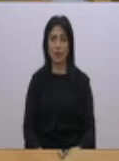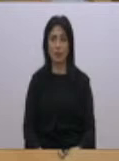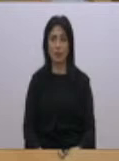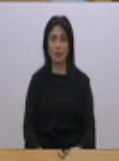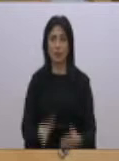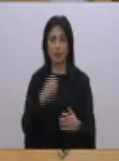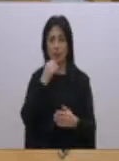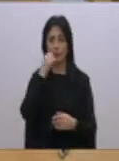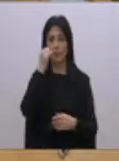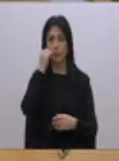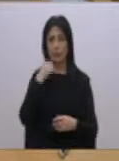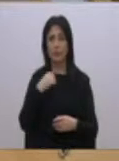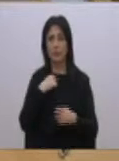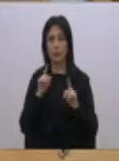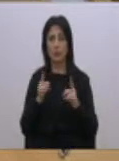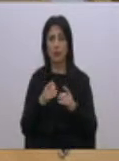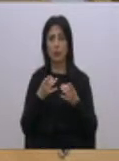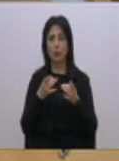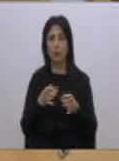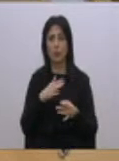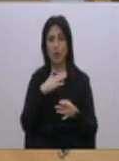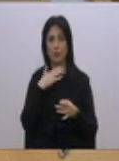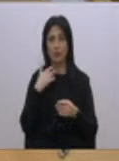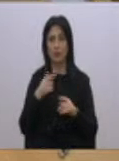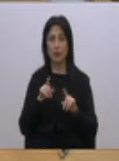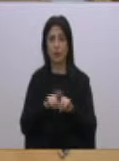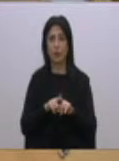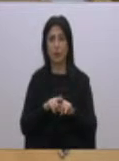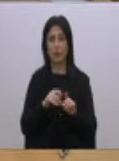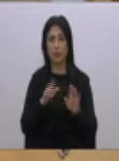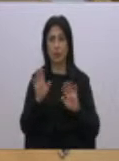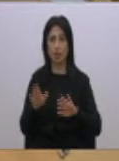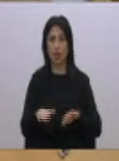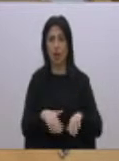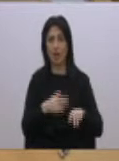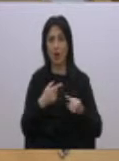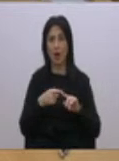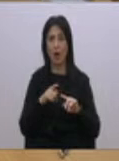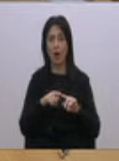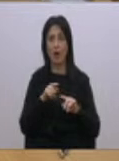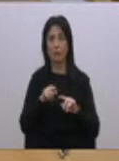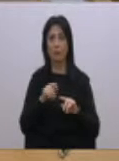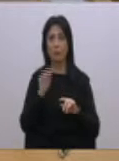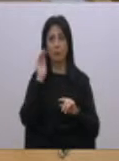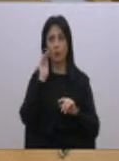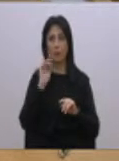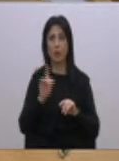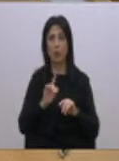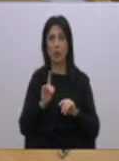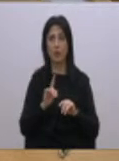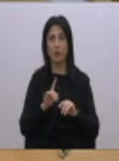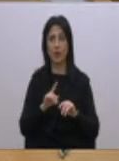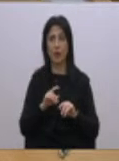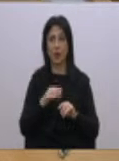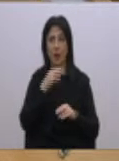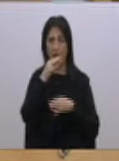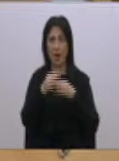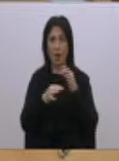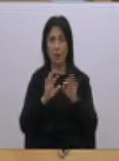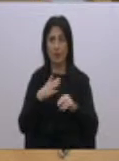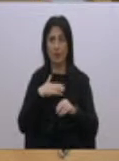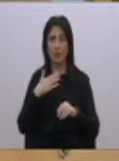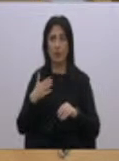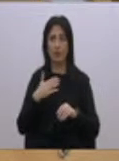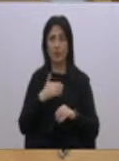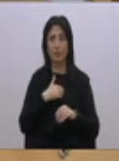დიდი მადლობა. მე მოკლედ უბრალოდ არ მინდოდა ისე ჩაევლო ამ მოსმენას, რომ არ გამოხაურებოდით ჩვენი